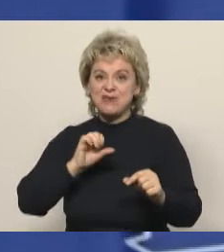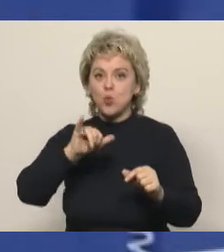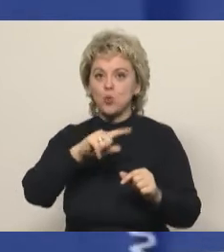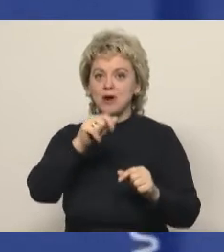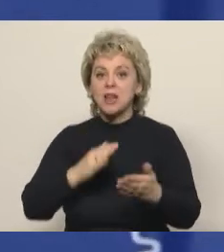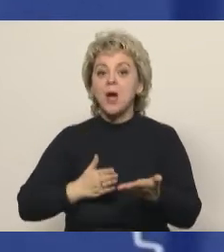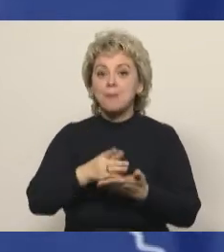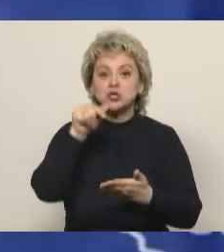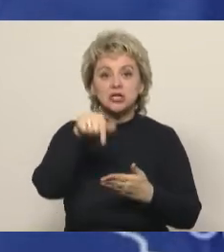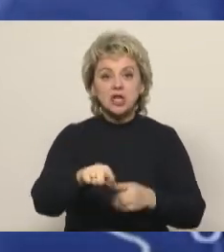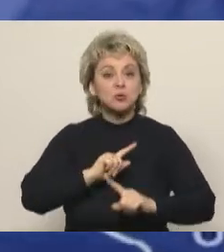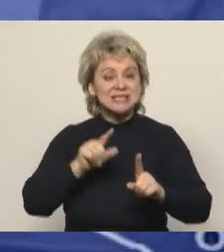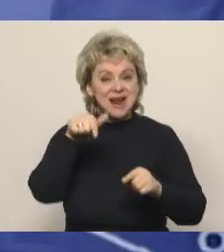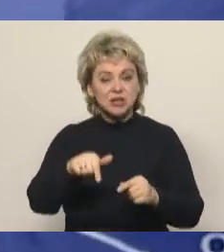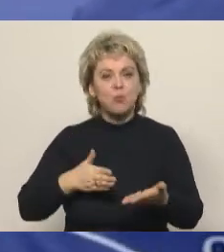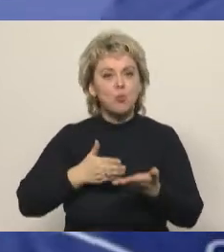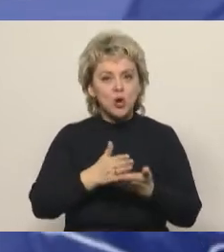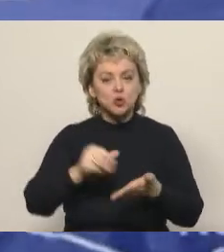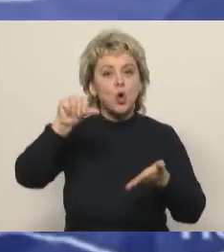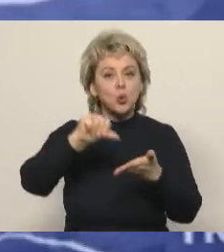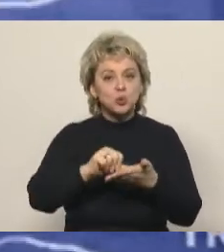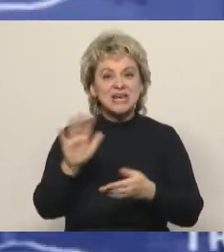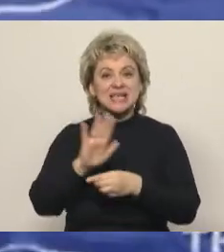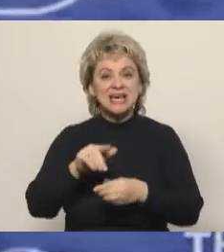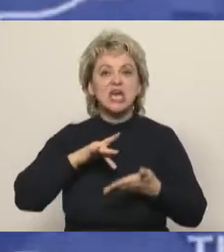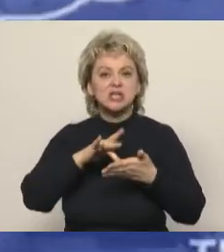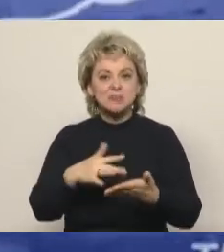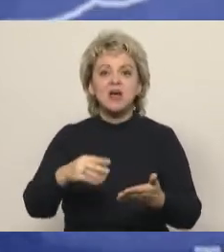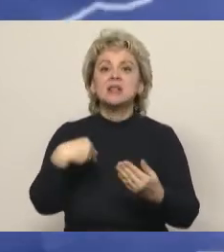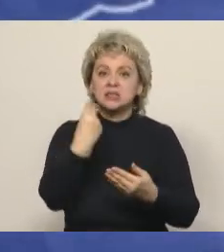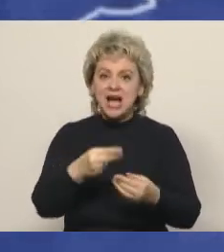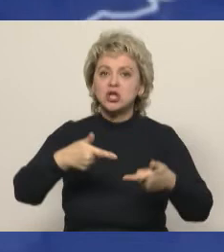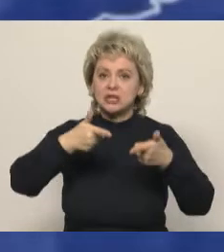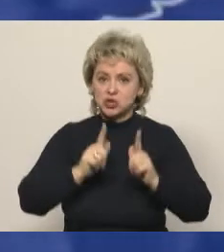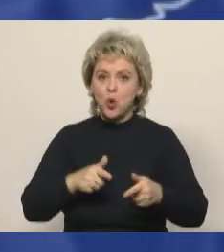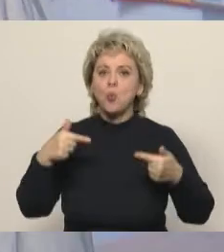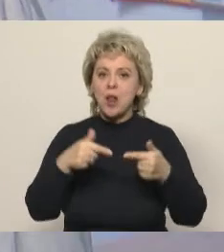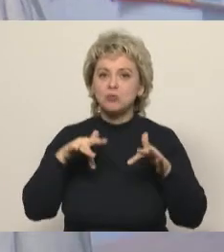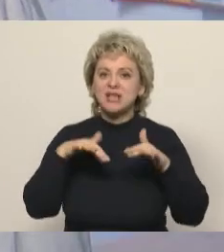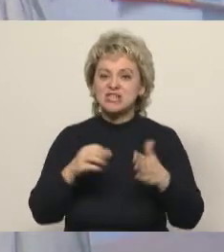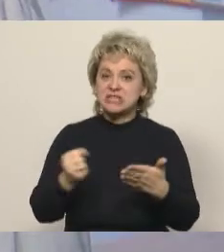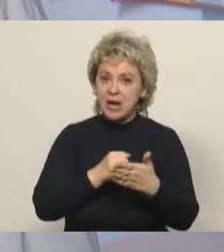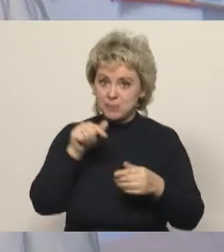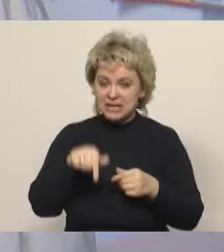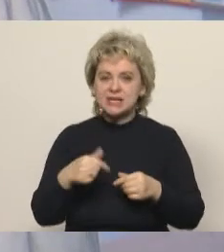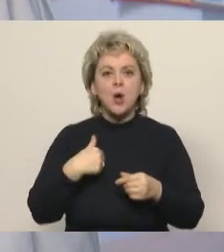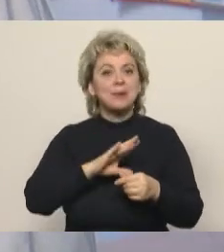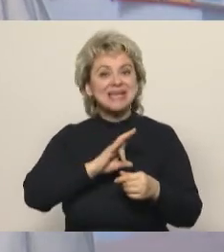и пошли по тому загадочному маршруту. Участники киноэкспедиции даже добились выдачи настоящего уголовного дела. Так как мы